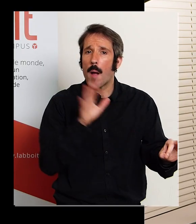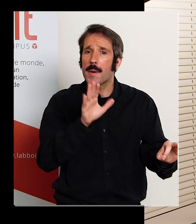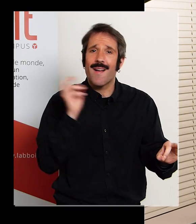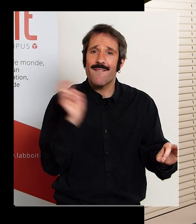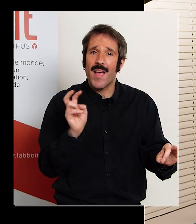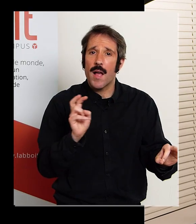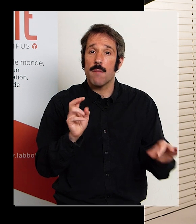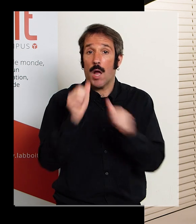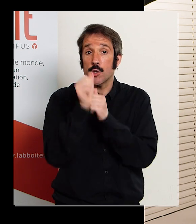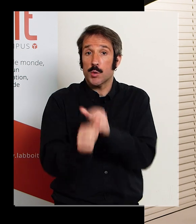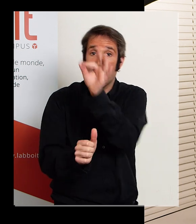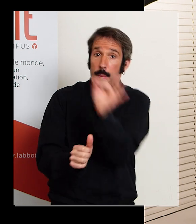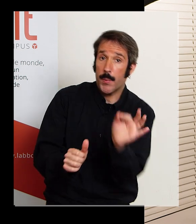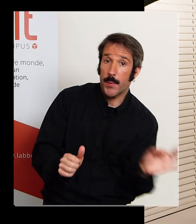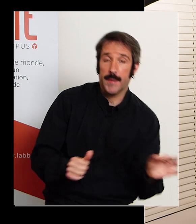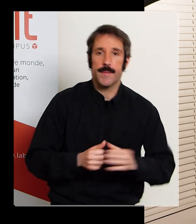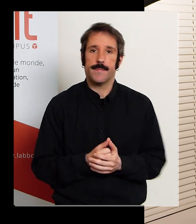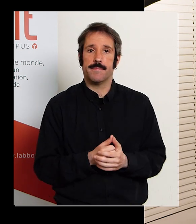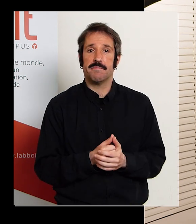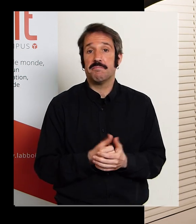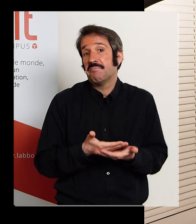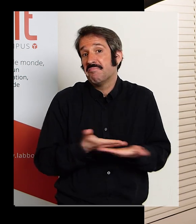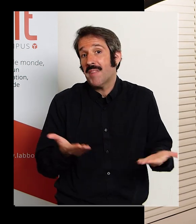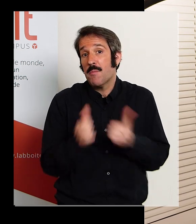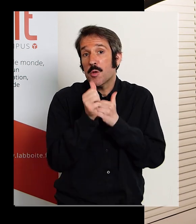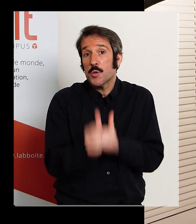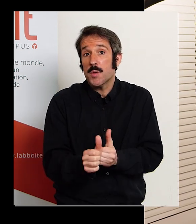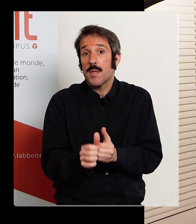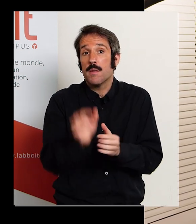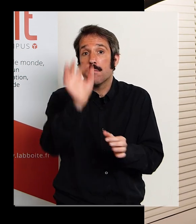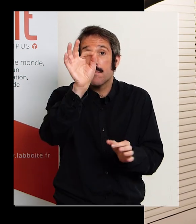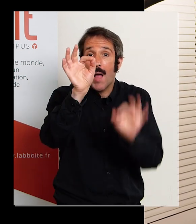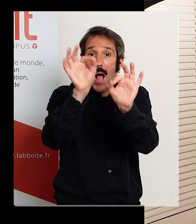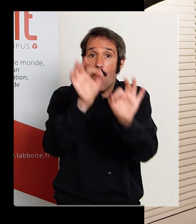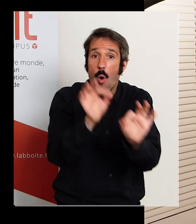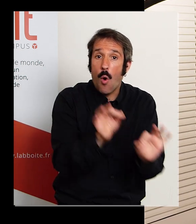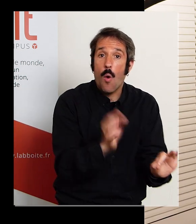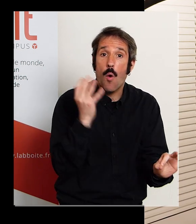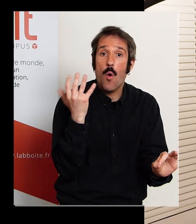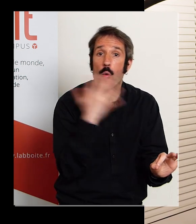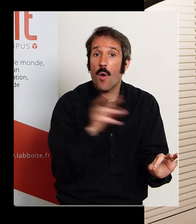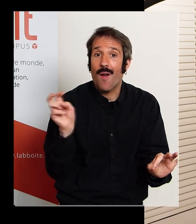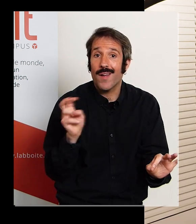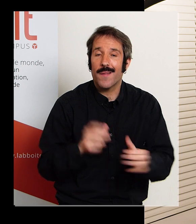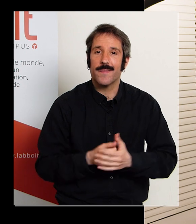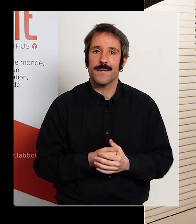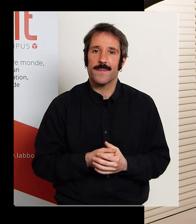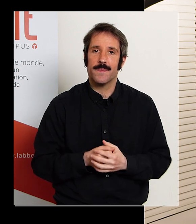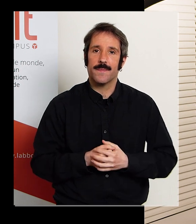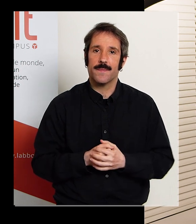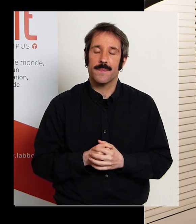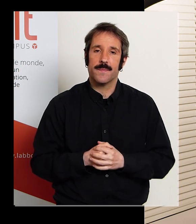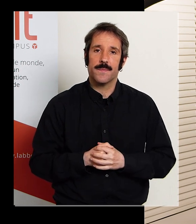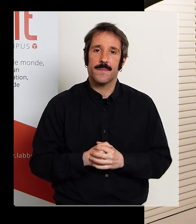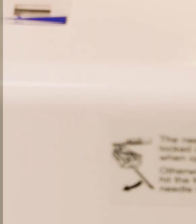anneaux qui sont colorés en vert pour suivre le chemin. Donc il suffit de suivre les différents petits anneaux qui sont de couleur